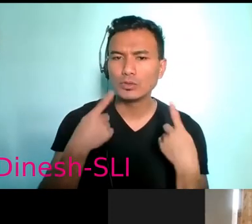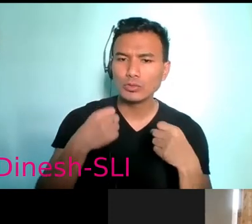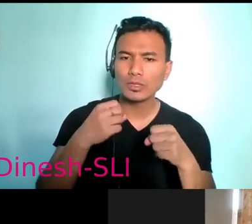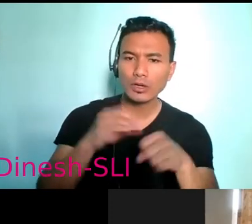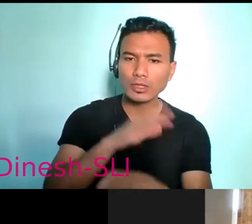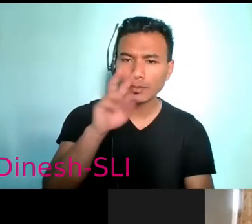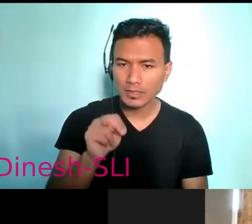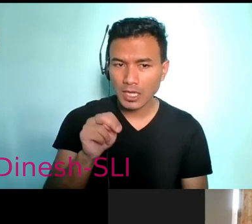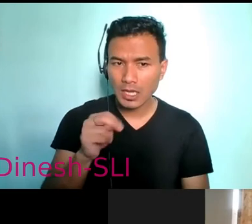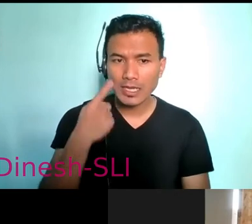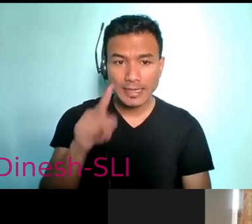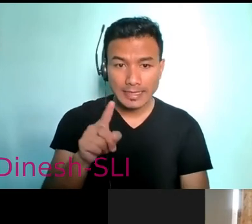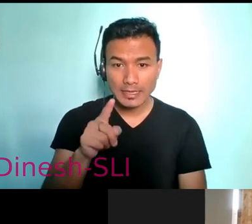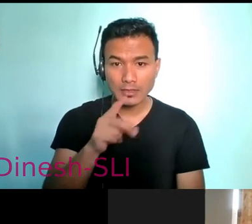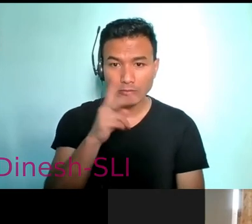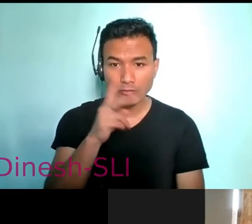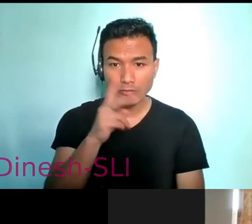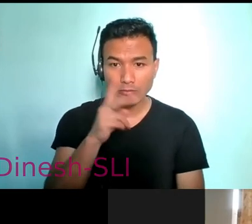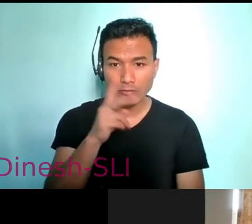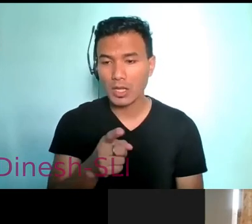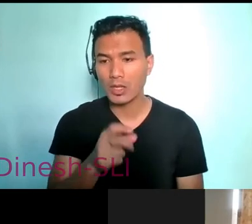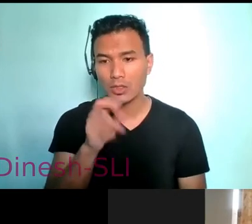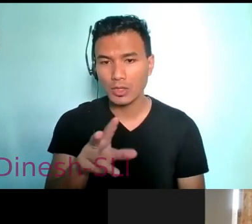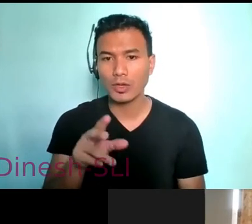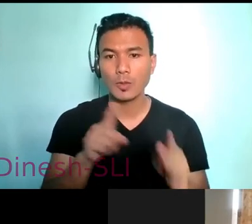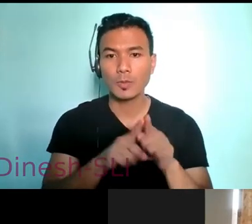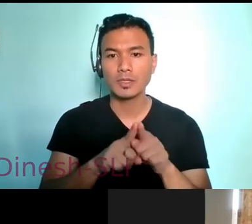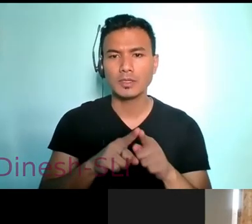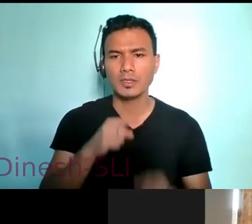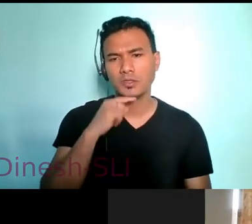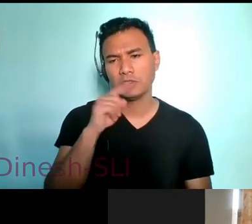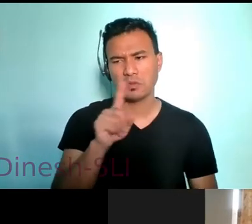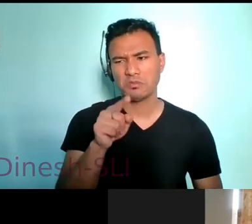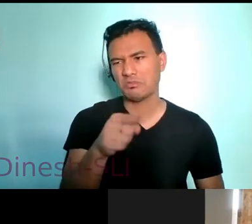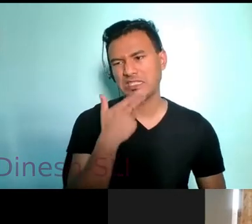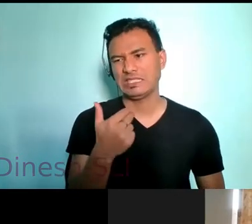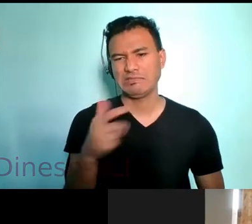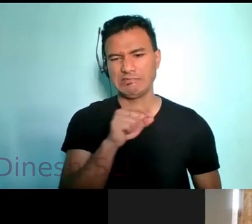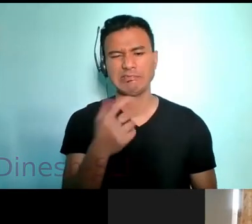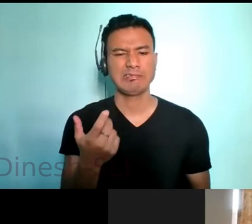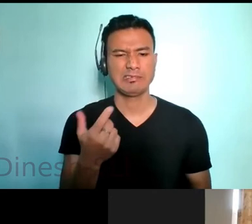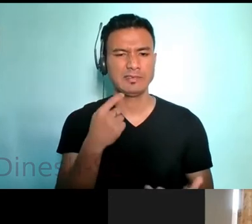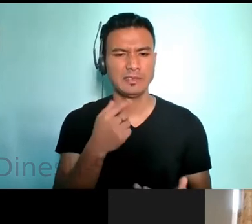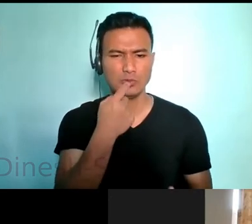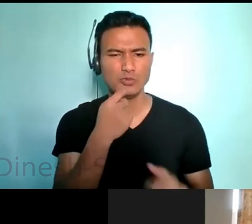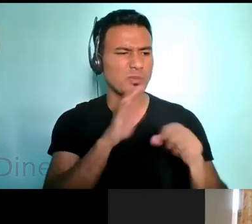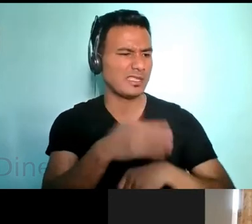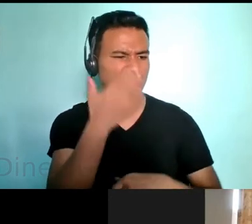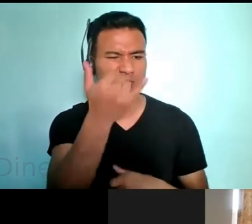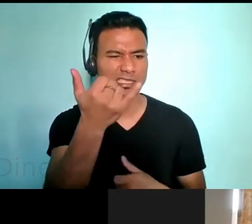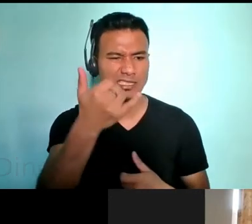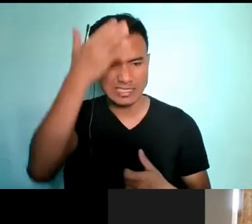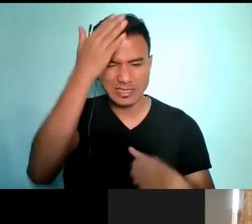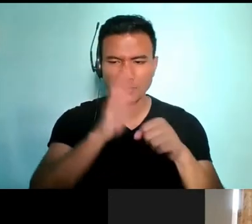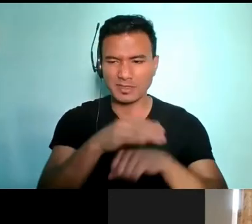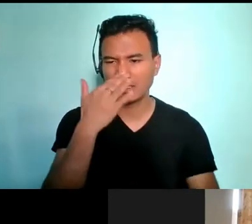असर पार्छ र होइन एक दिनको कुरा हो नि तर पनि कस्तो नराम्रो चोइस तिम्रो कति धेरै नुन खाने रहेछ तिमी कति चिल्लो खान मन